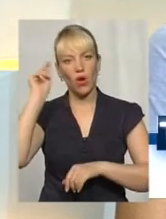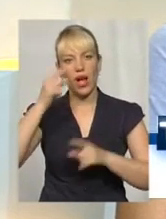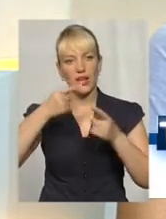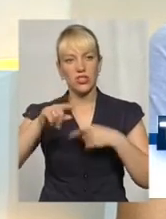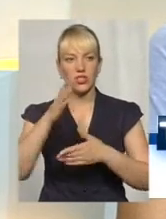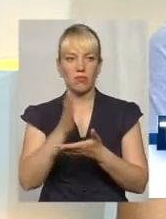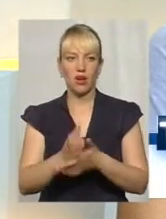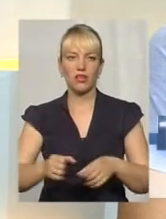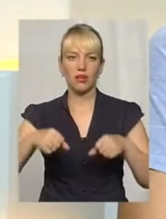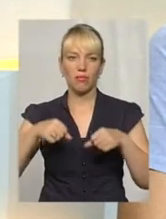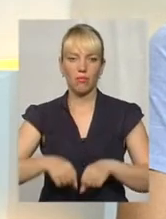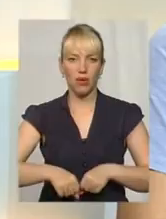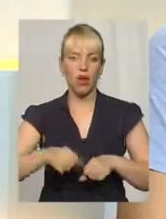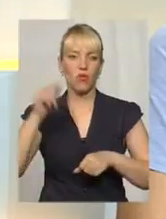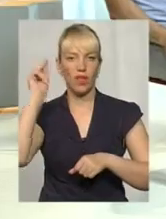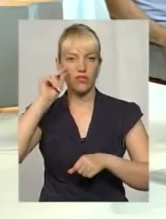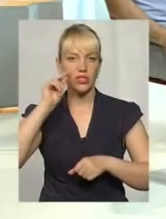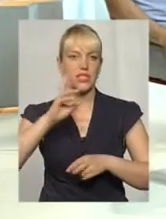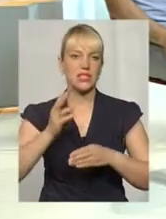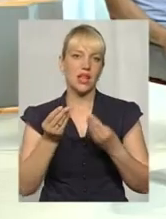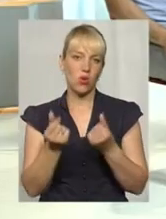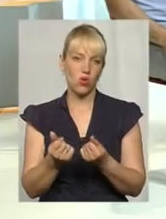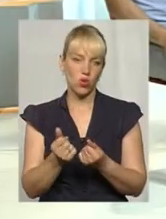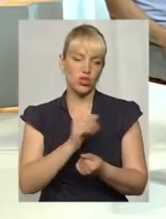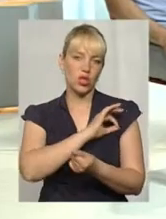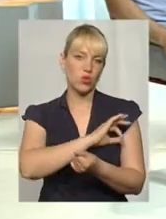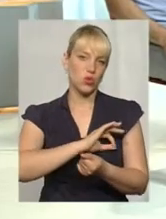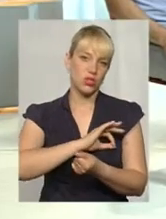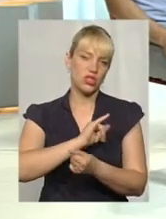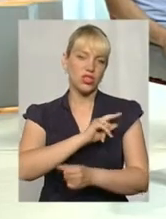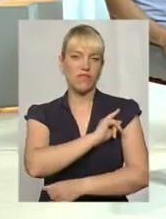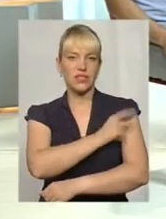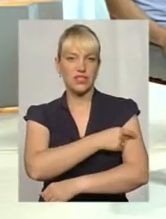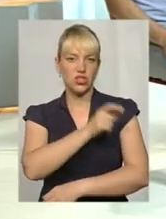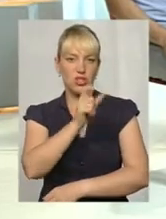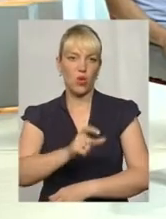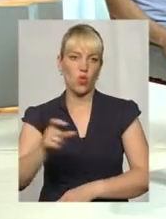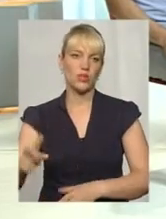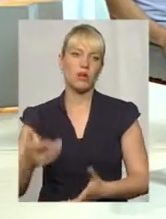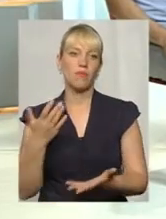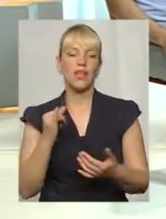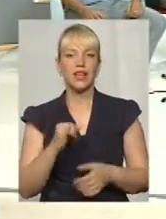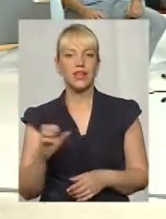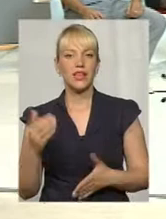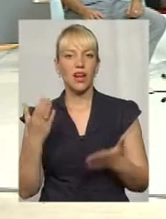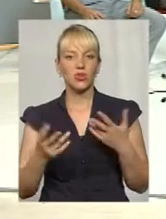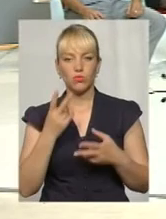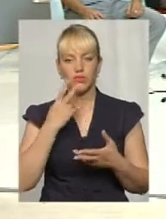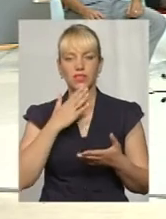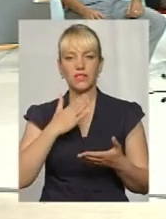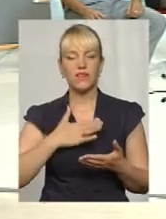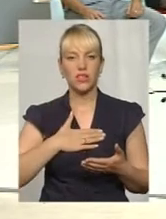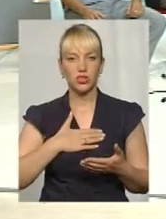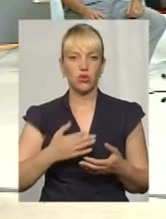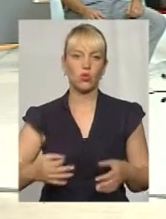навчатись за кошти фізичних та юридичних осіб. Ірина Андріївна, якщо поглянути загалом на картину, яку маємо в області, в нашій, можливо,